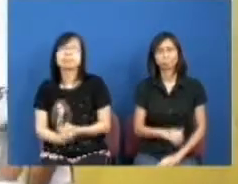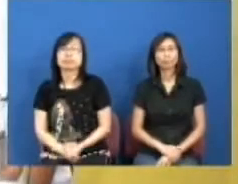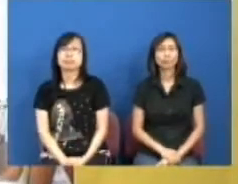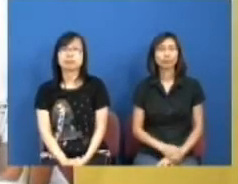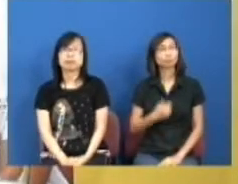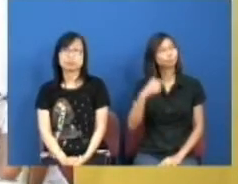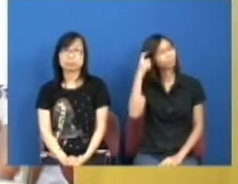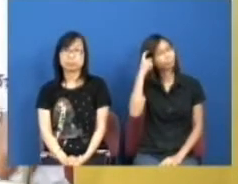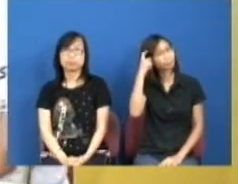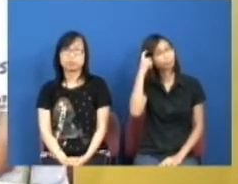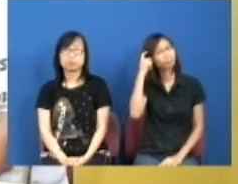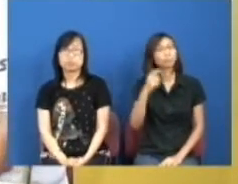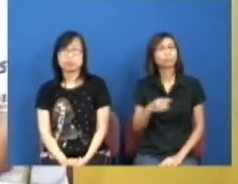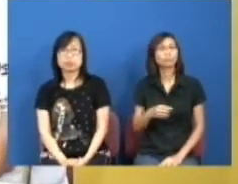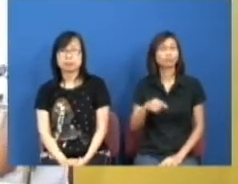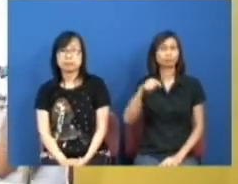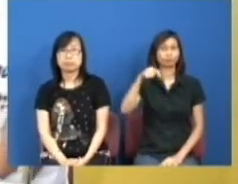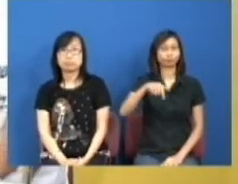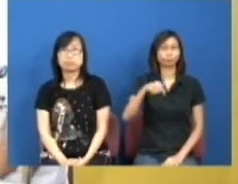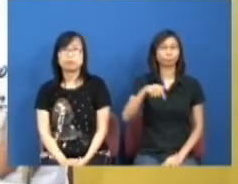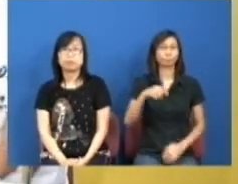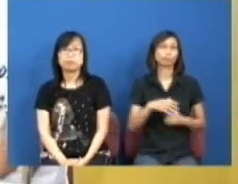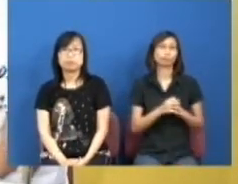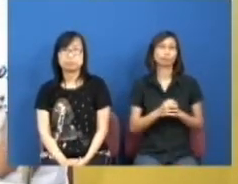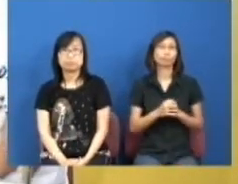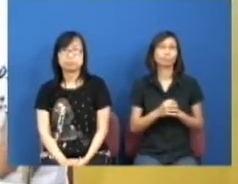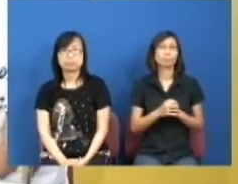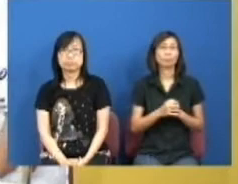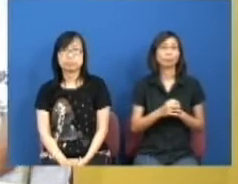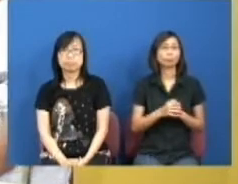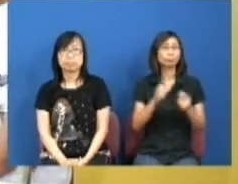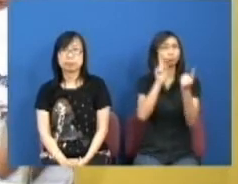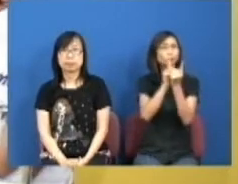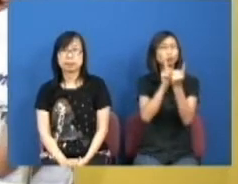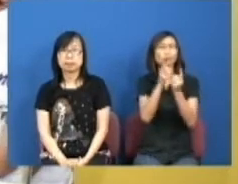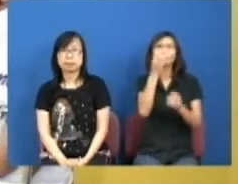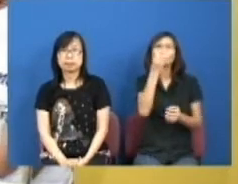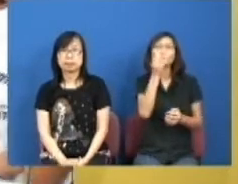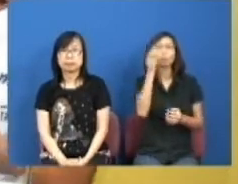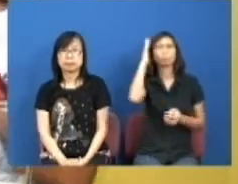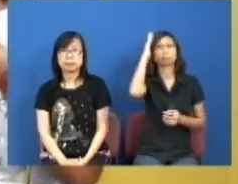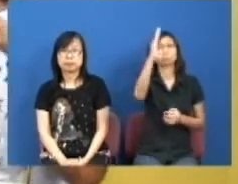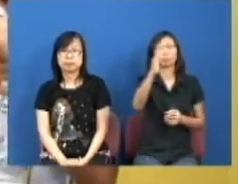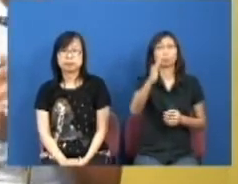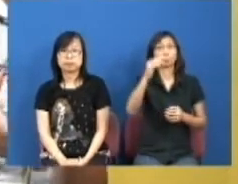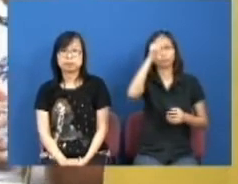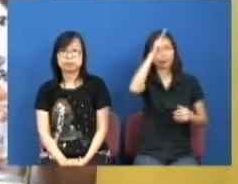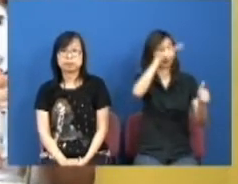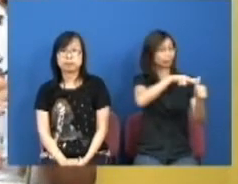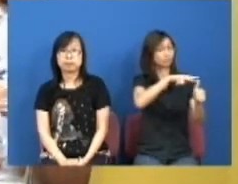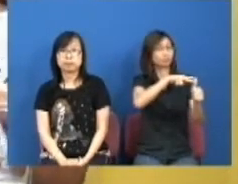我到節目去到依個階段啦，咁其實你對未來香港政治發展，你覺得會係樂觀